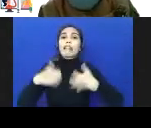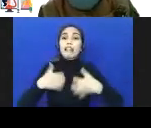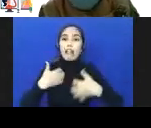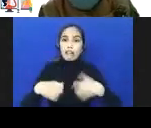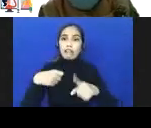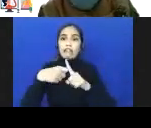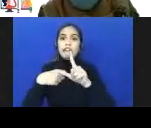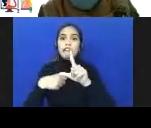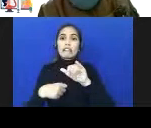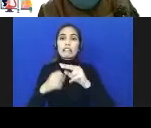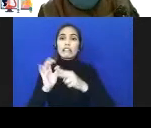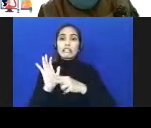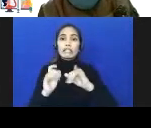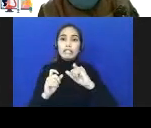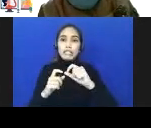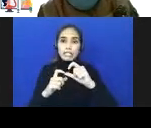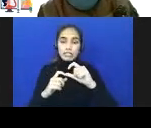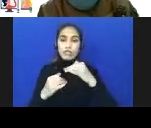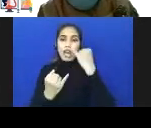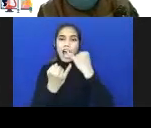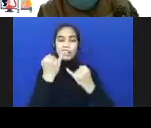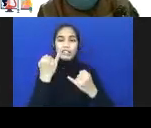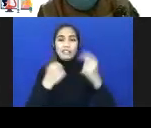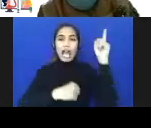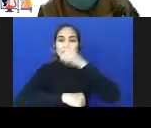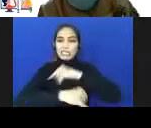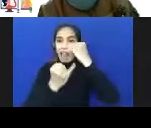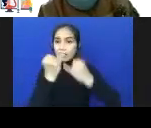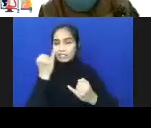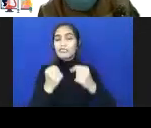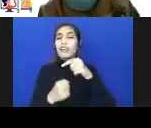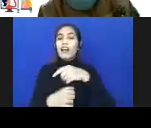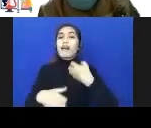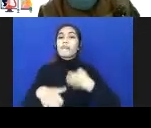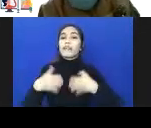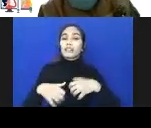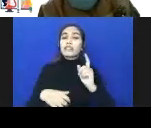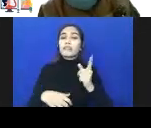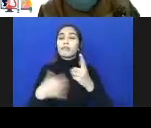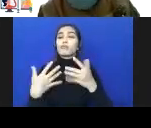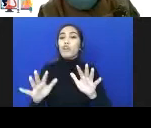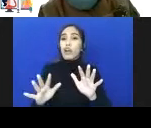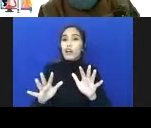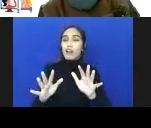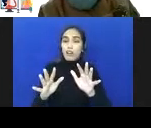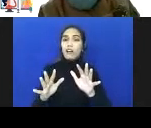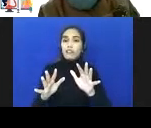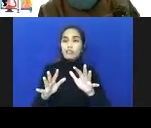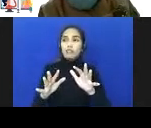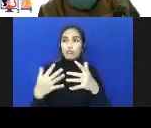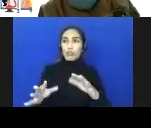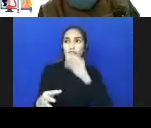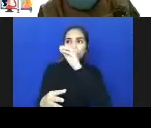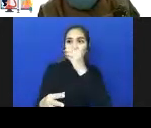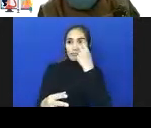di hari terakhir OJT, kami melakukan praktek klinis karena mereka sudah biasa melakukan MTBS, jadi